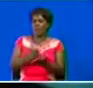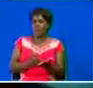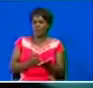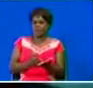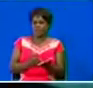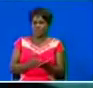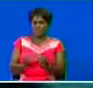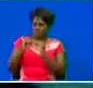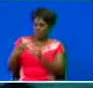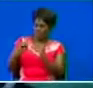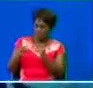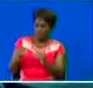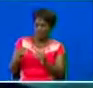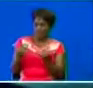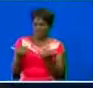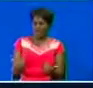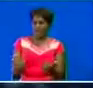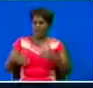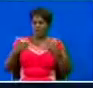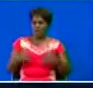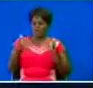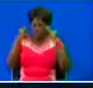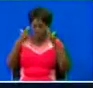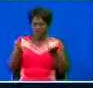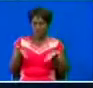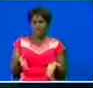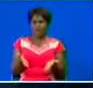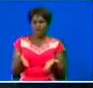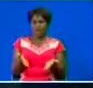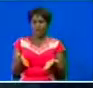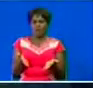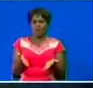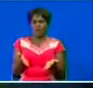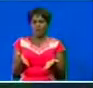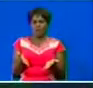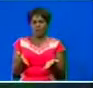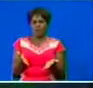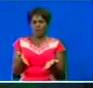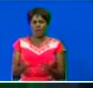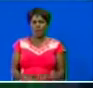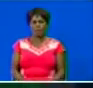na hamasisho na wadau wanasema almradi mchezo unatiliwa maanani, mchezo huo utakuwa zaidi.